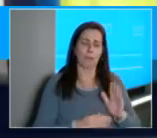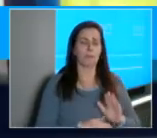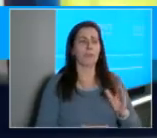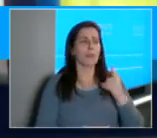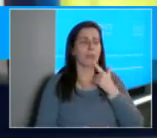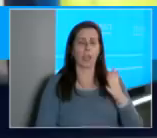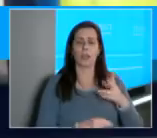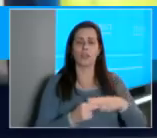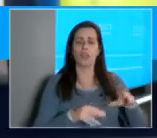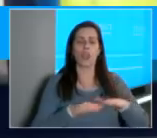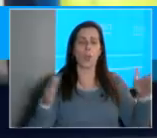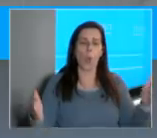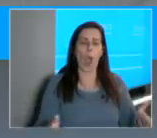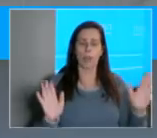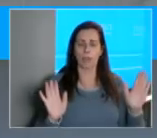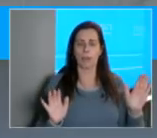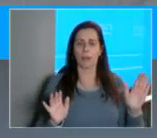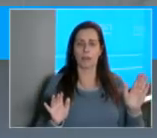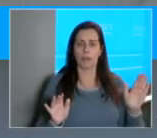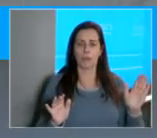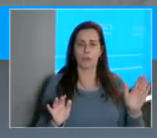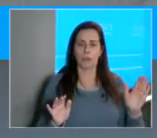ונניח שליד יש דוכן של